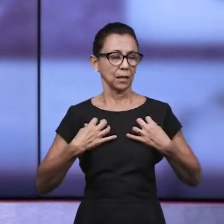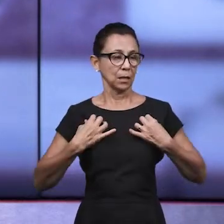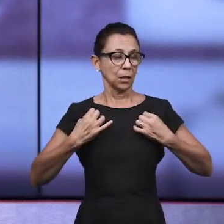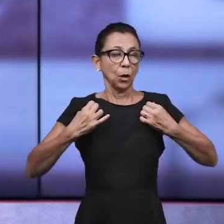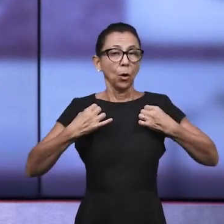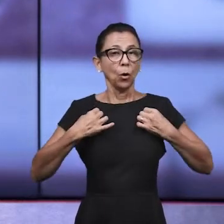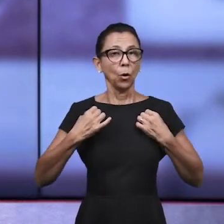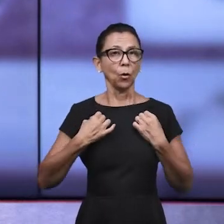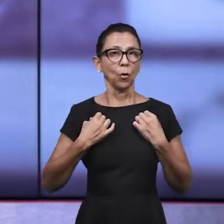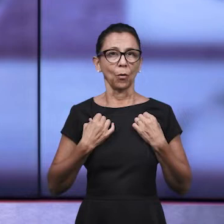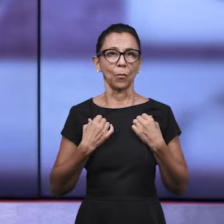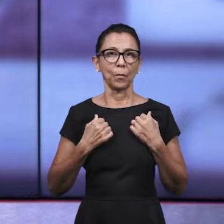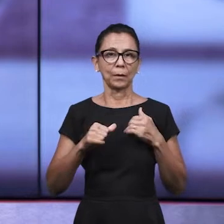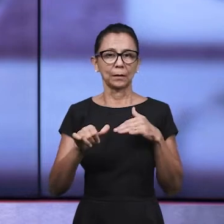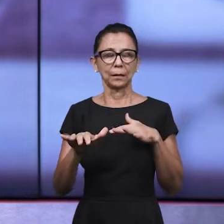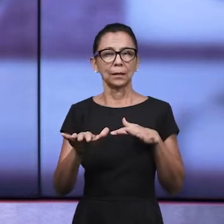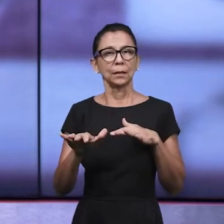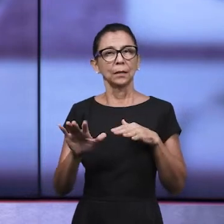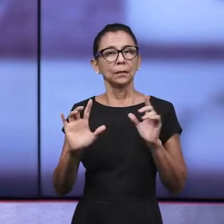la manière comme